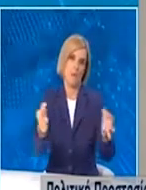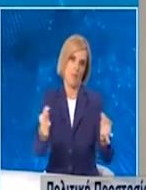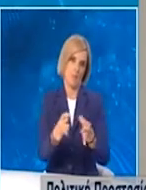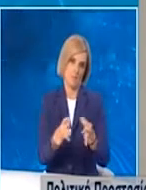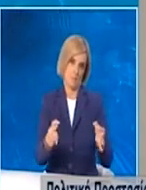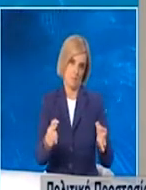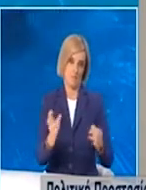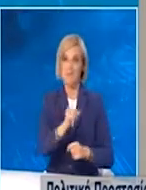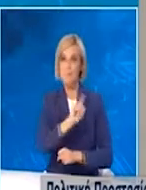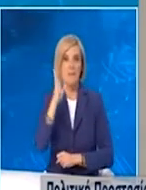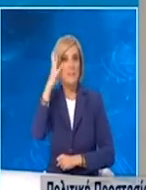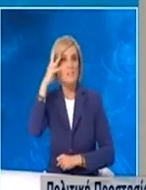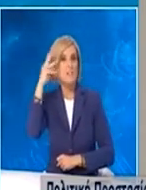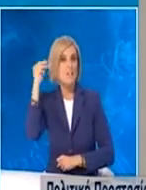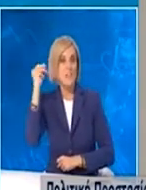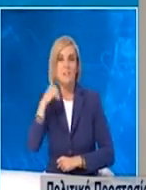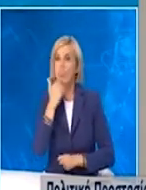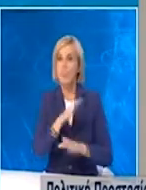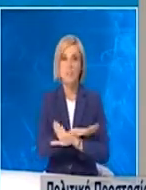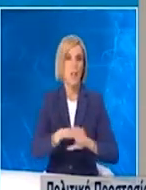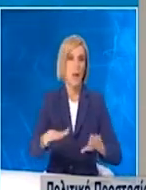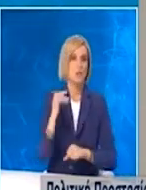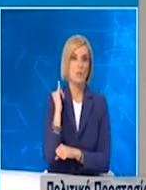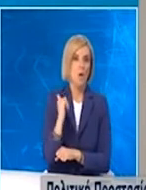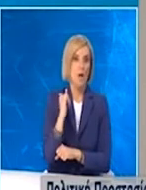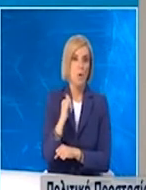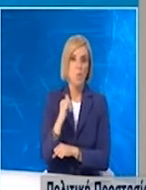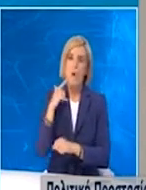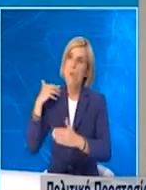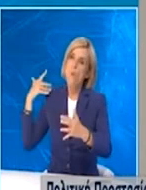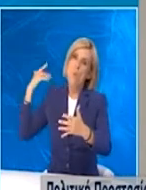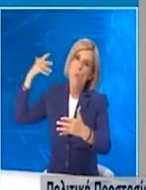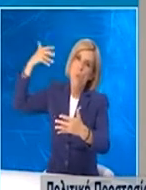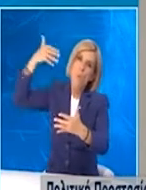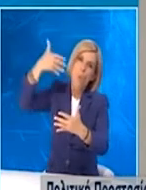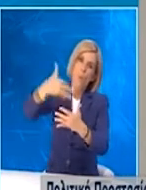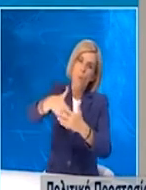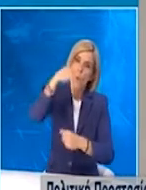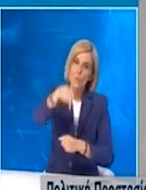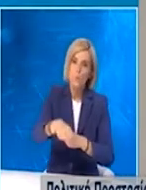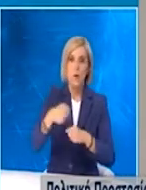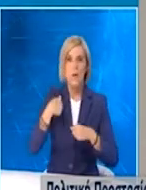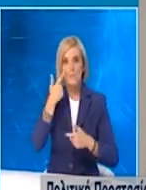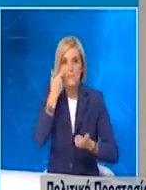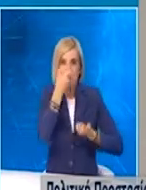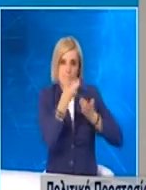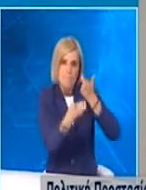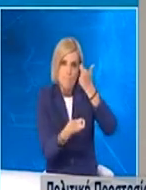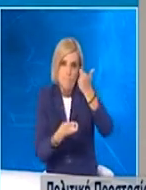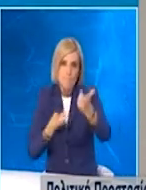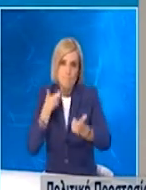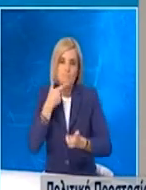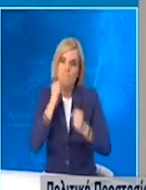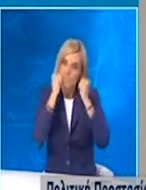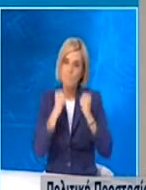δεν πρέπει να ξεχνάμε πως τίποτα δεν έχει τελειώσει. Όλους αυτούς τους μήνες είμαστε σε μια δημιουργική επαγρύπνηση. Πρέπει να